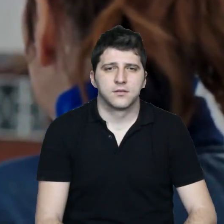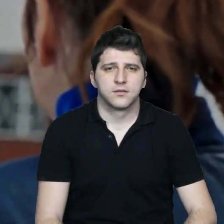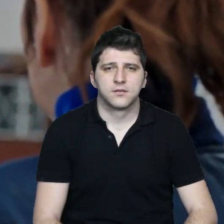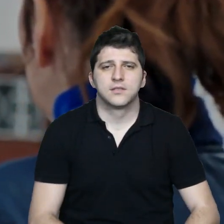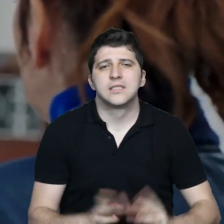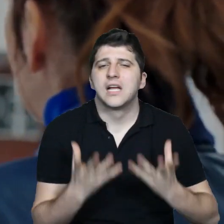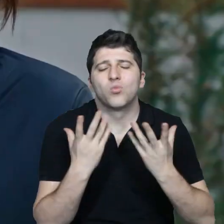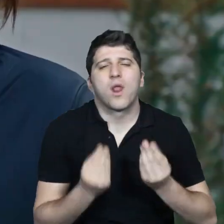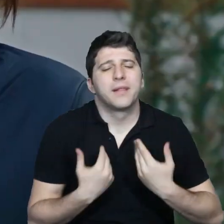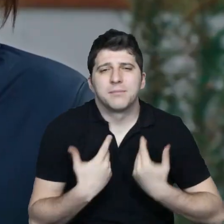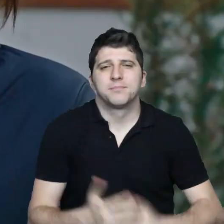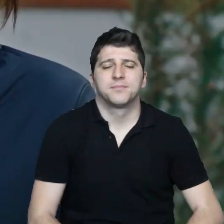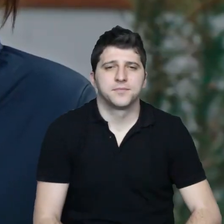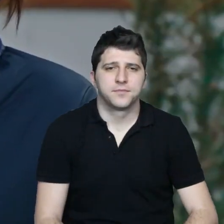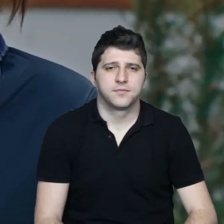Nasıl olabilirim ki?